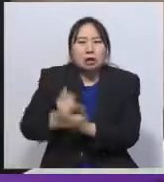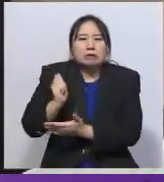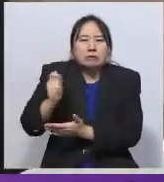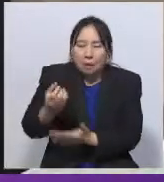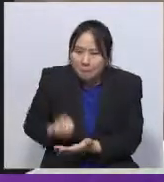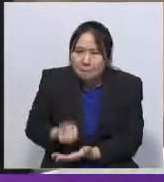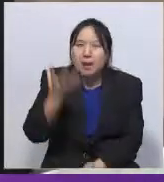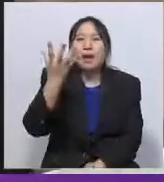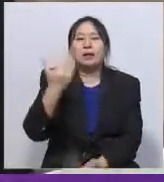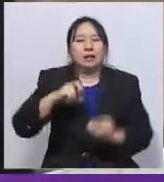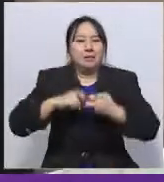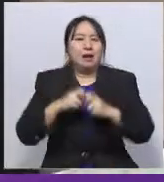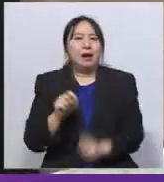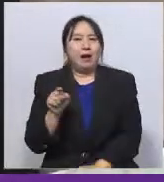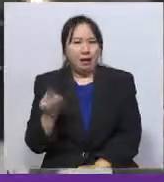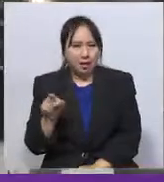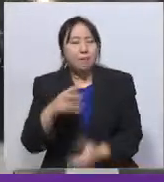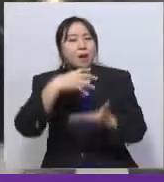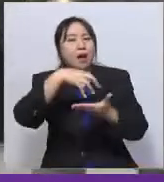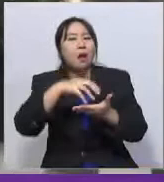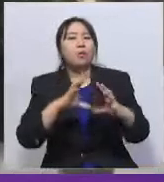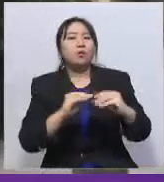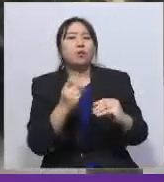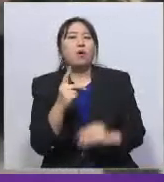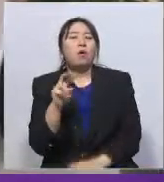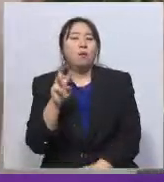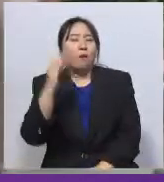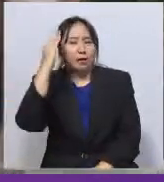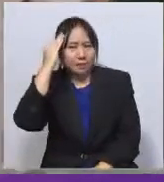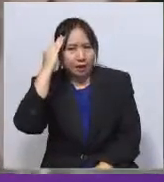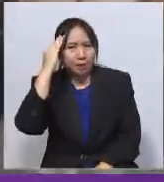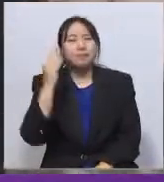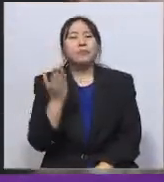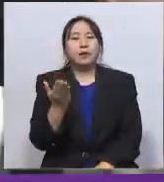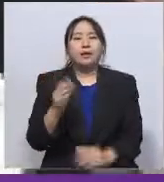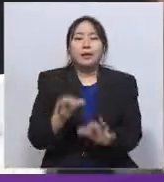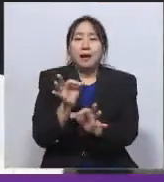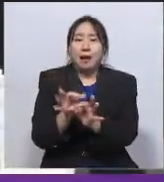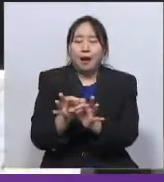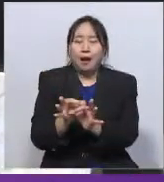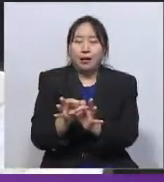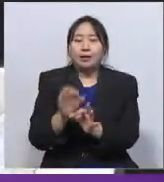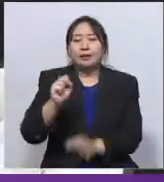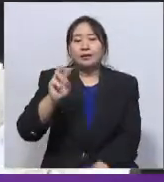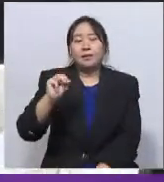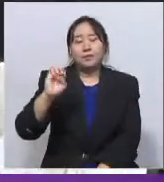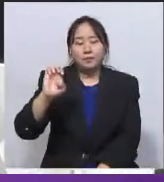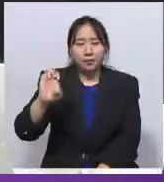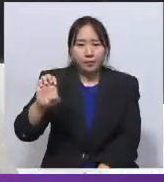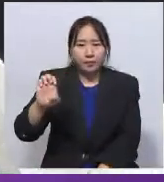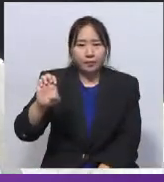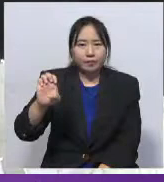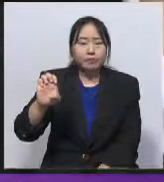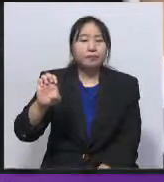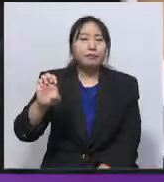จึงจะนำปัญหาดังกล่าวรายงานในที่ประชุมคณะรัฐมนตรีรับทราบพร้อมให้ธนาคารพัฒนาวิสาหกิจขนาดกลางและขนาดย่อม